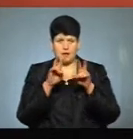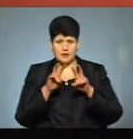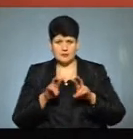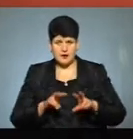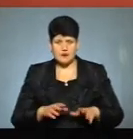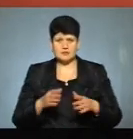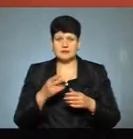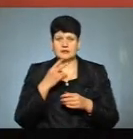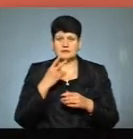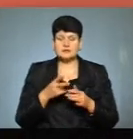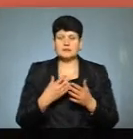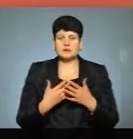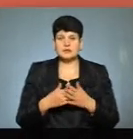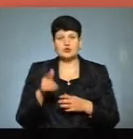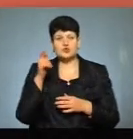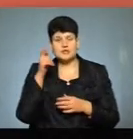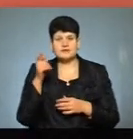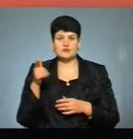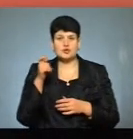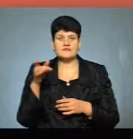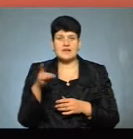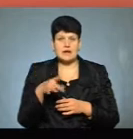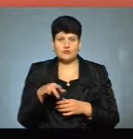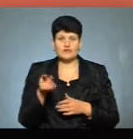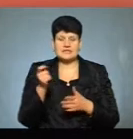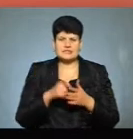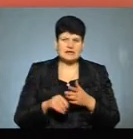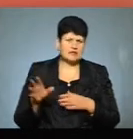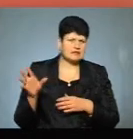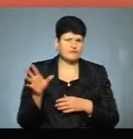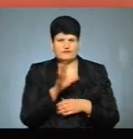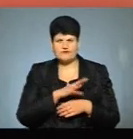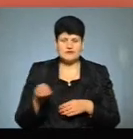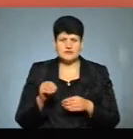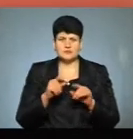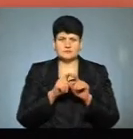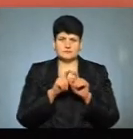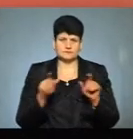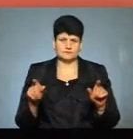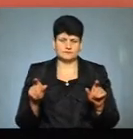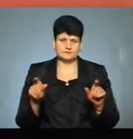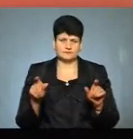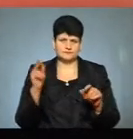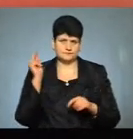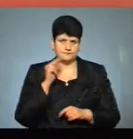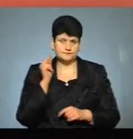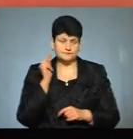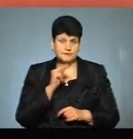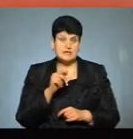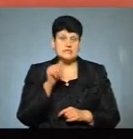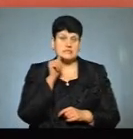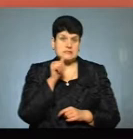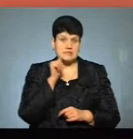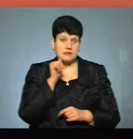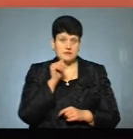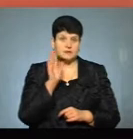дивитися, наприклад, якщо Чортків, Чортківський район, вони закрили повністю всі загальноосвітні заклади. Завтра, до речі,